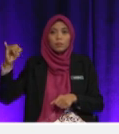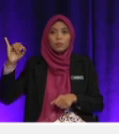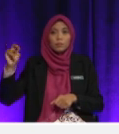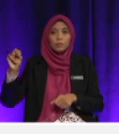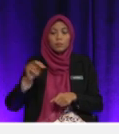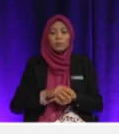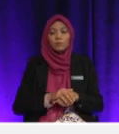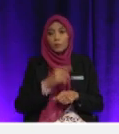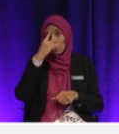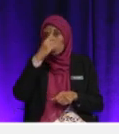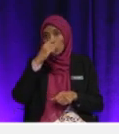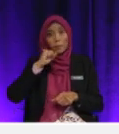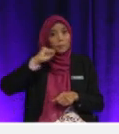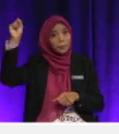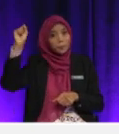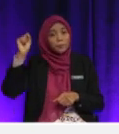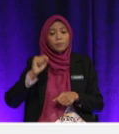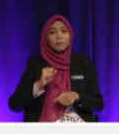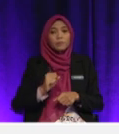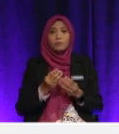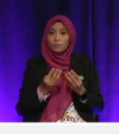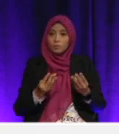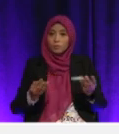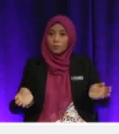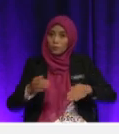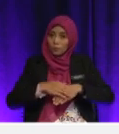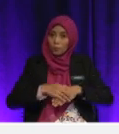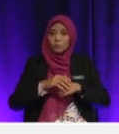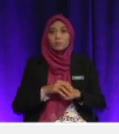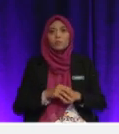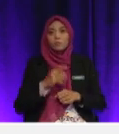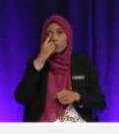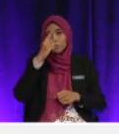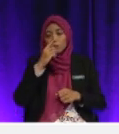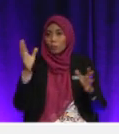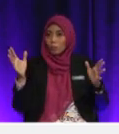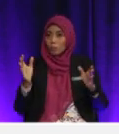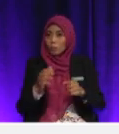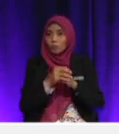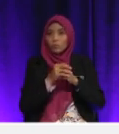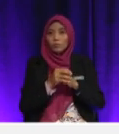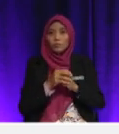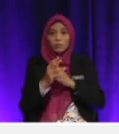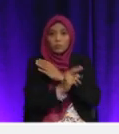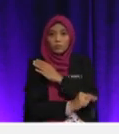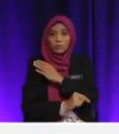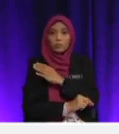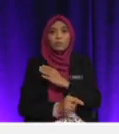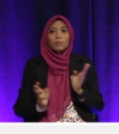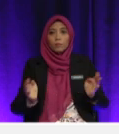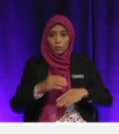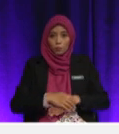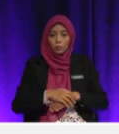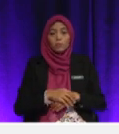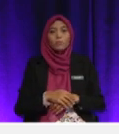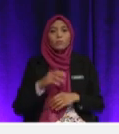memperjuangkan kemerdekaan penuh kayu dan maho menyatukan pencak Belawan Islam di negeri Melayu yang ke-13